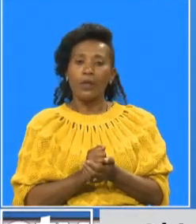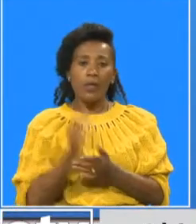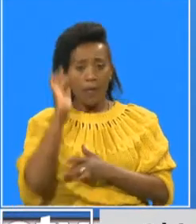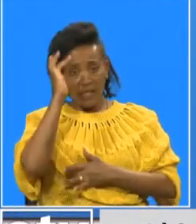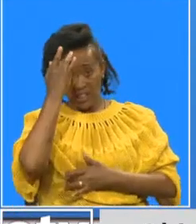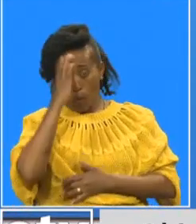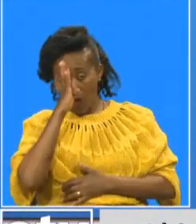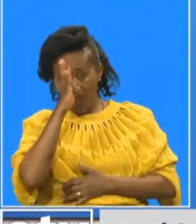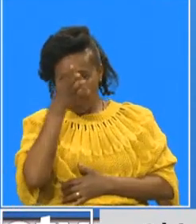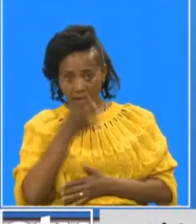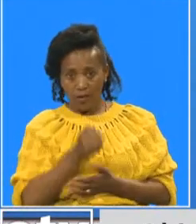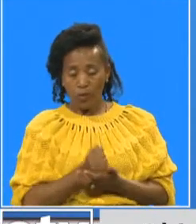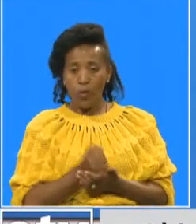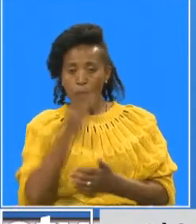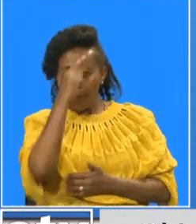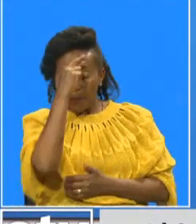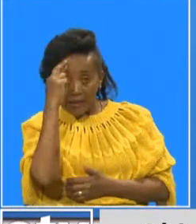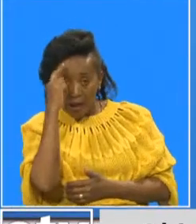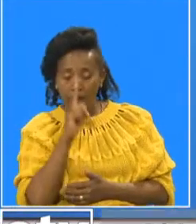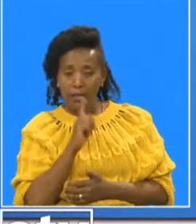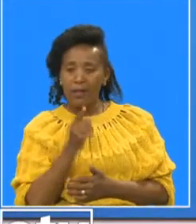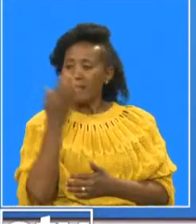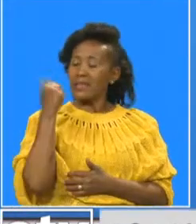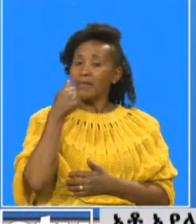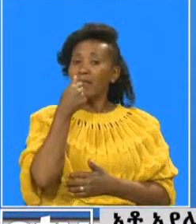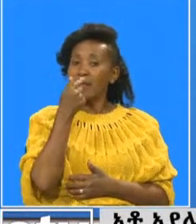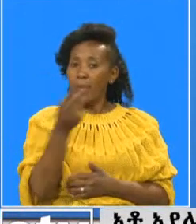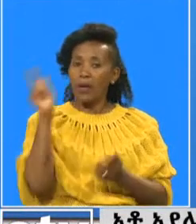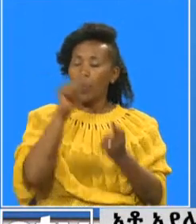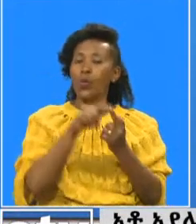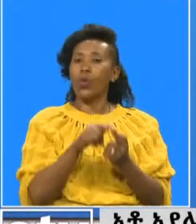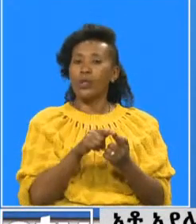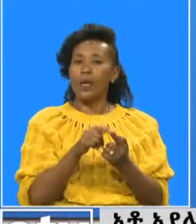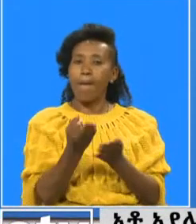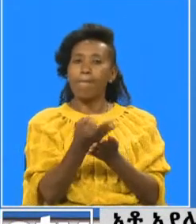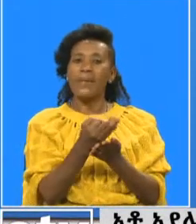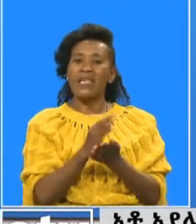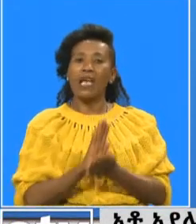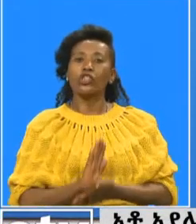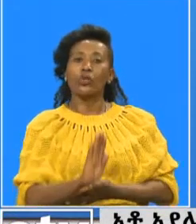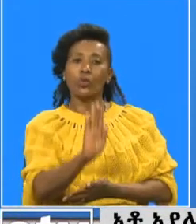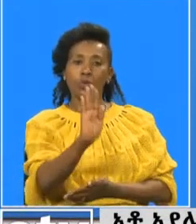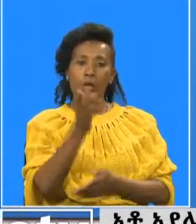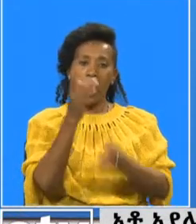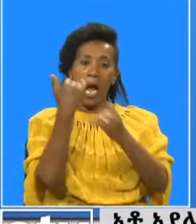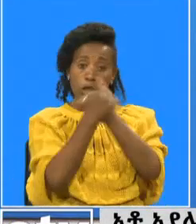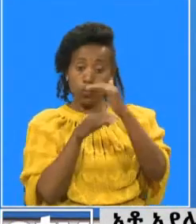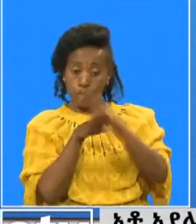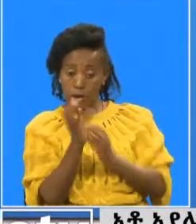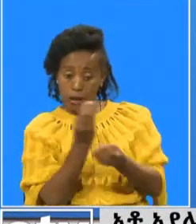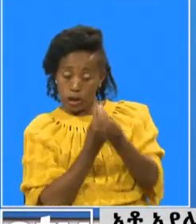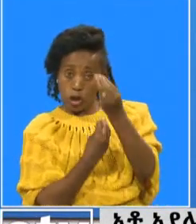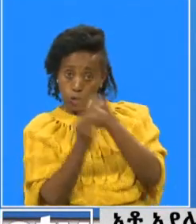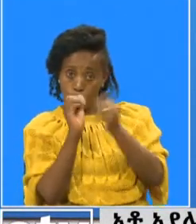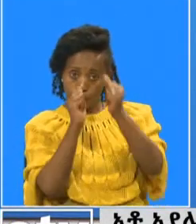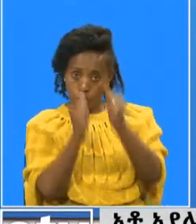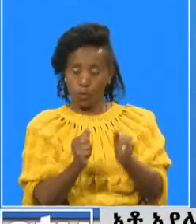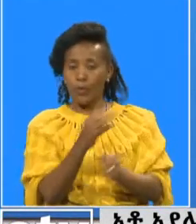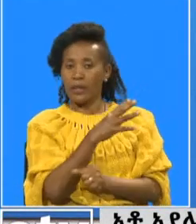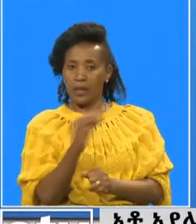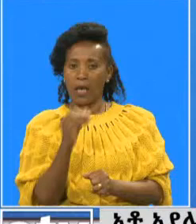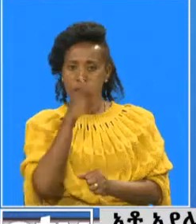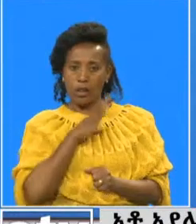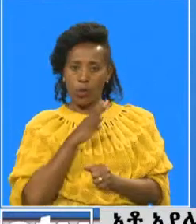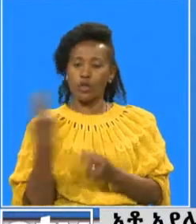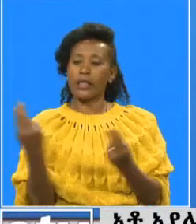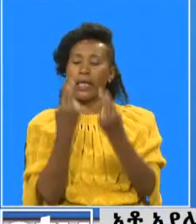በሽታው በፈጠረው ምክንያት ቅድም እንደተባለው ወደ ፕሮዳክታቸውን በአገር ውስጥ ሊሸጡ የሚችሉበትና